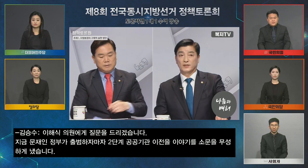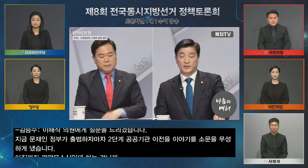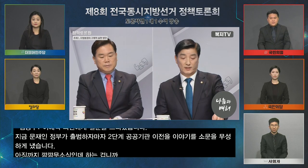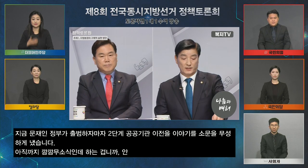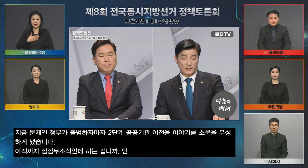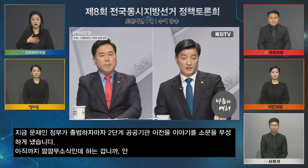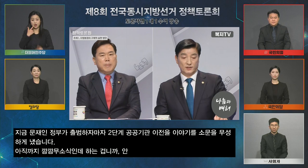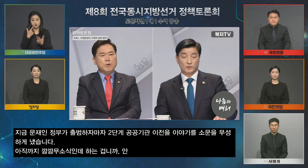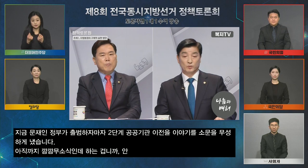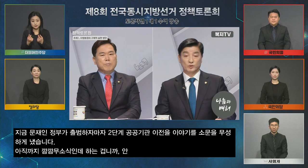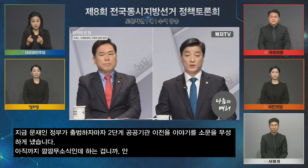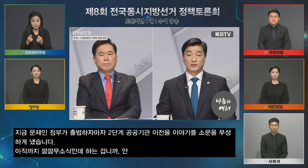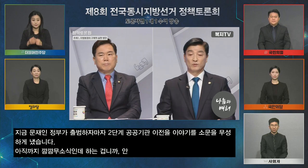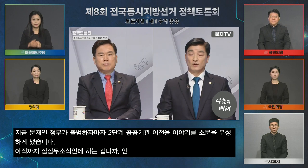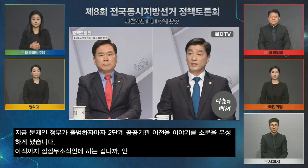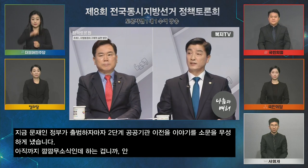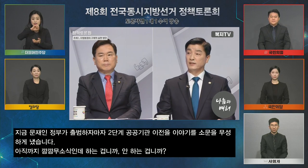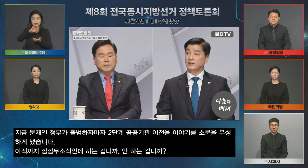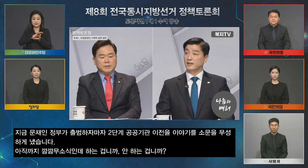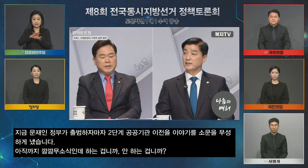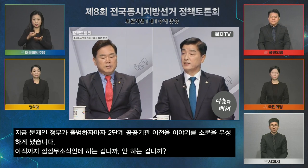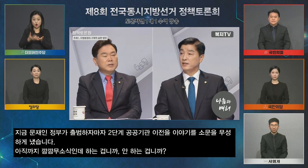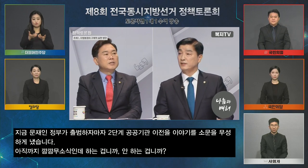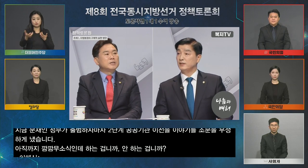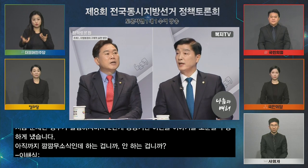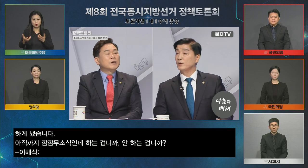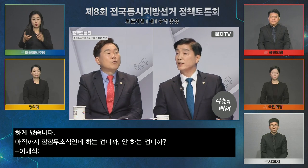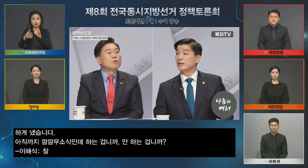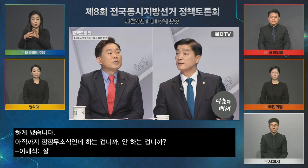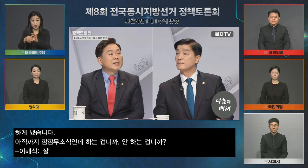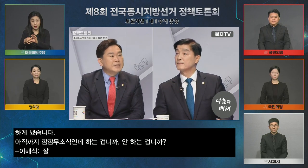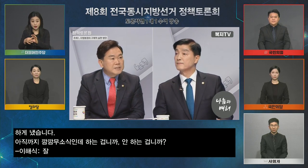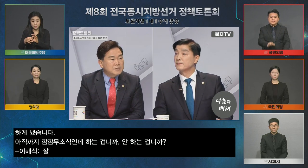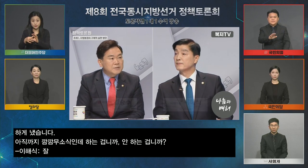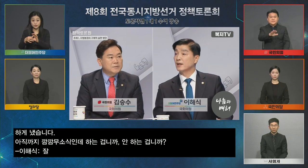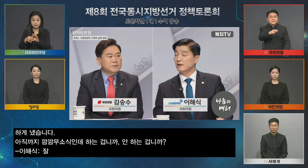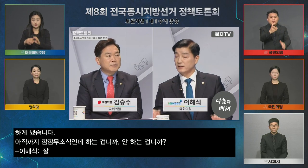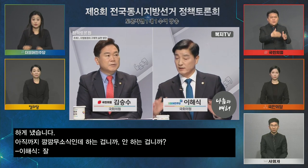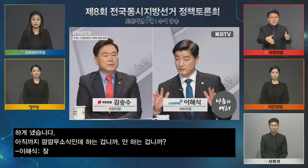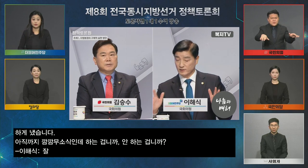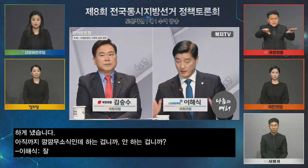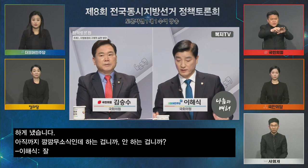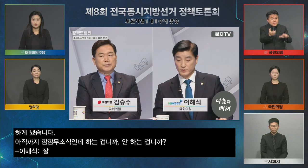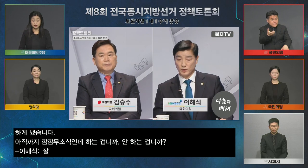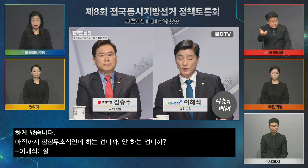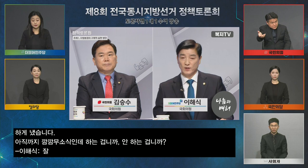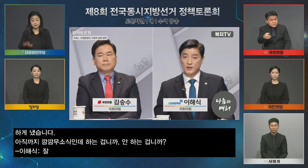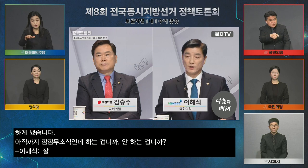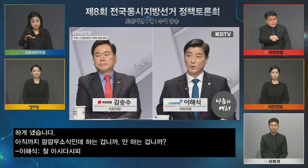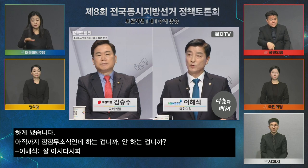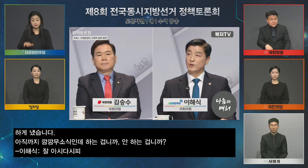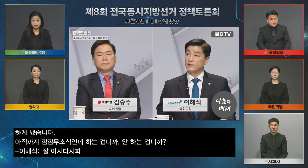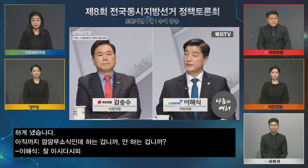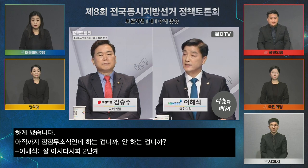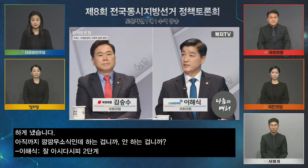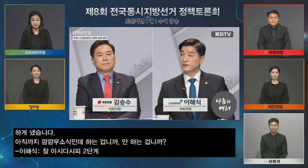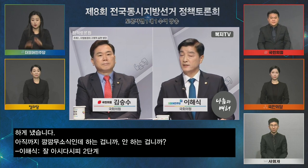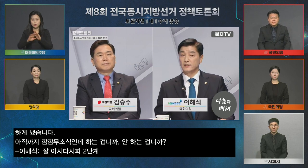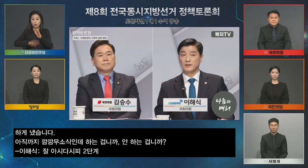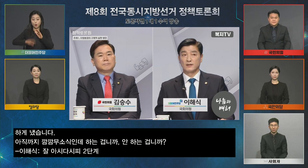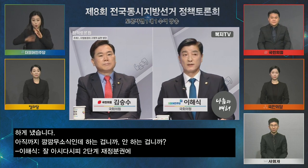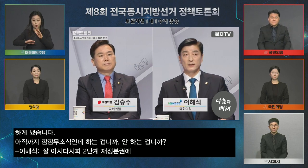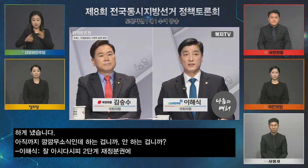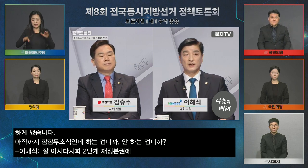아시다시피 2단계 재정분권과 관련된 대체적인 내용이... 2단계 공공기관 이전요. 그러니까 그렇죠. 공공기관